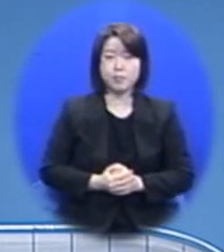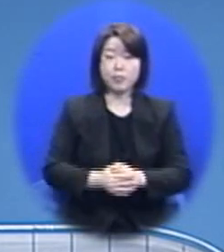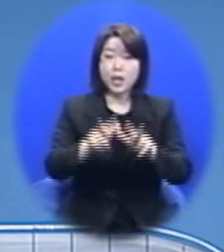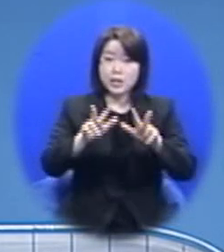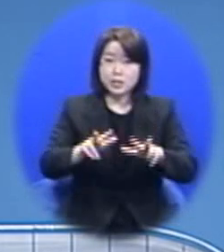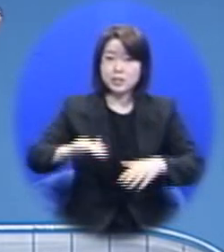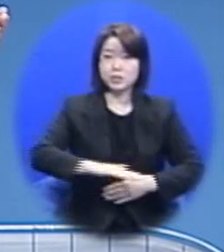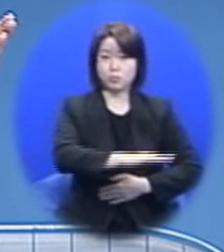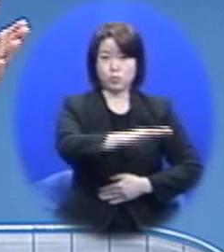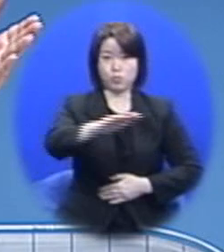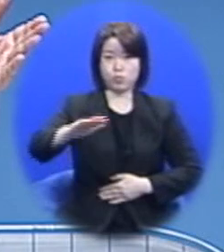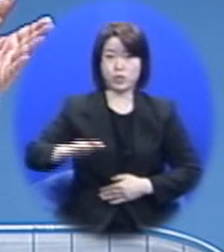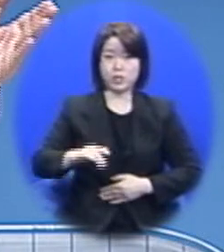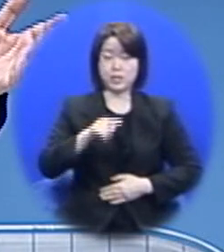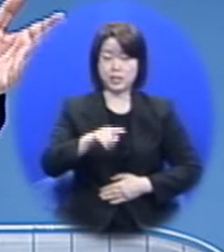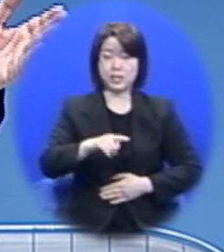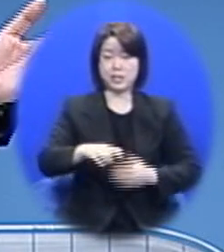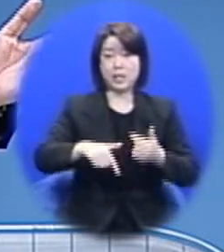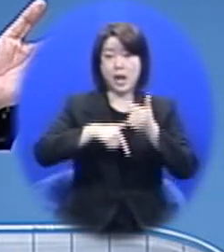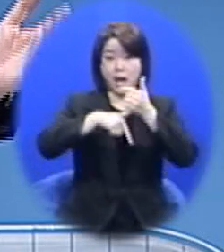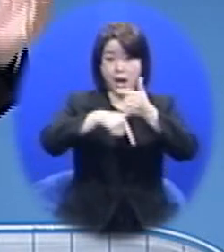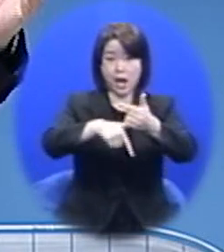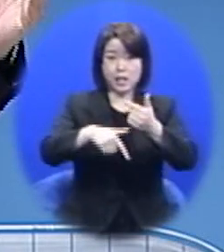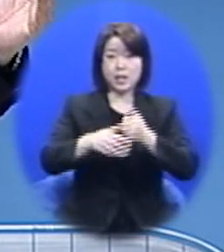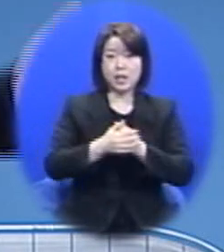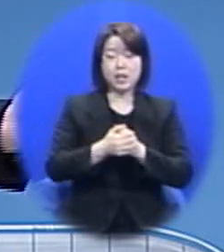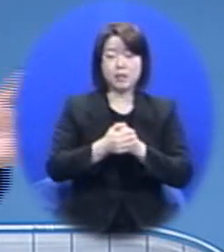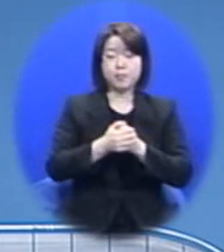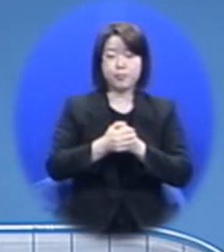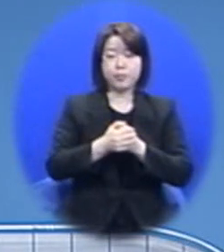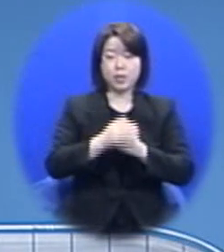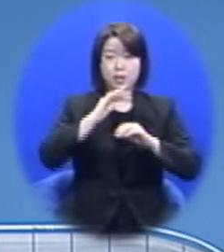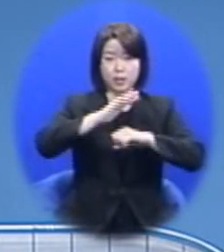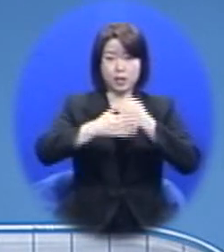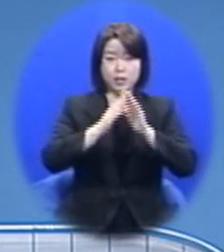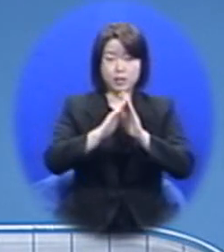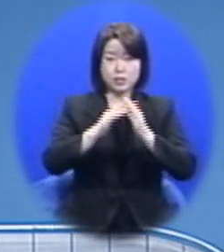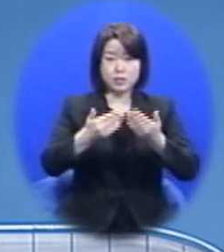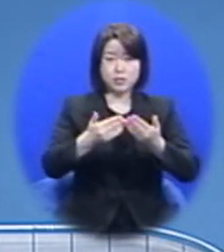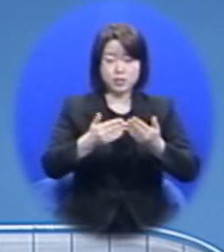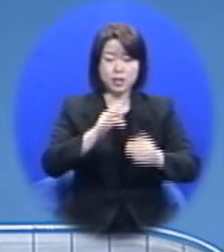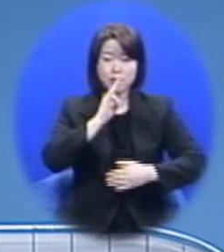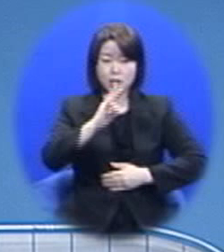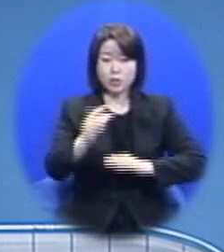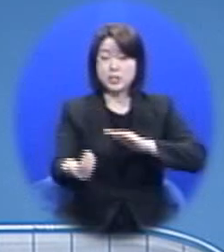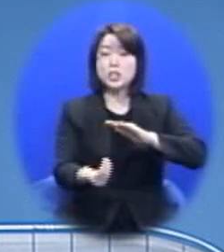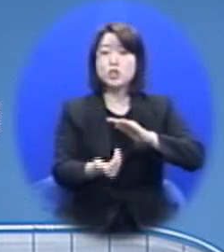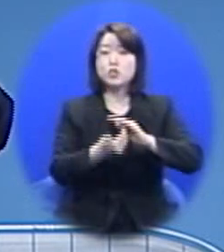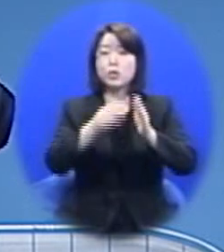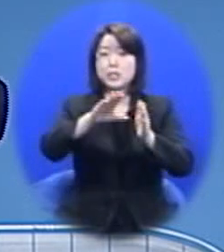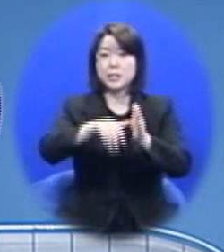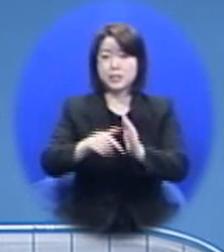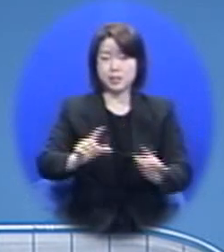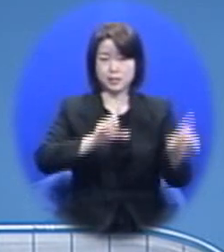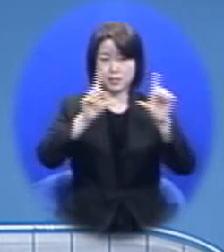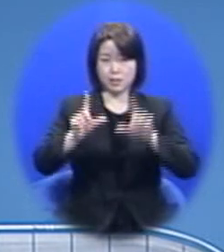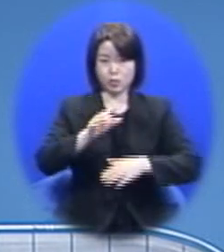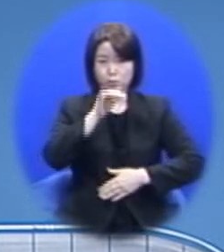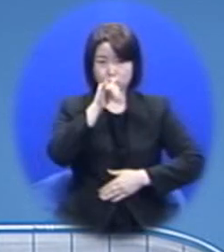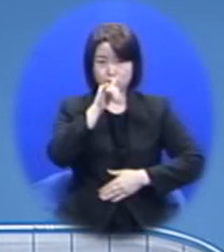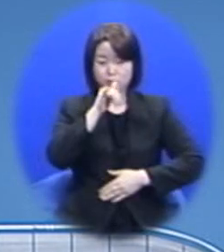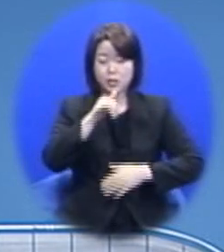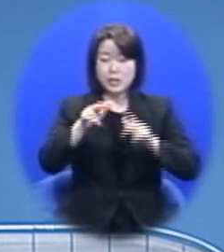지금 우리는 이 학개 선지자의 예언이 이루어진 시대에 우리가 살고 있습니다. 우리는 지금